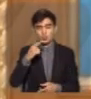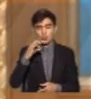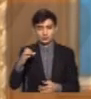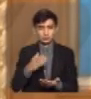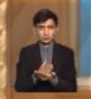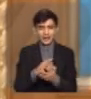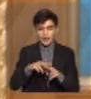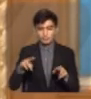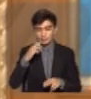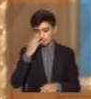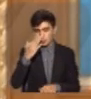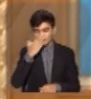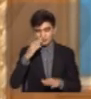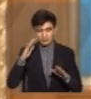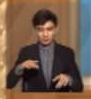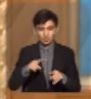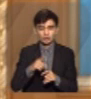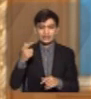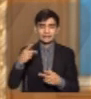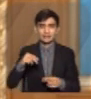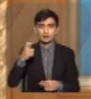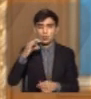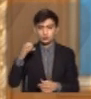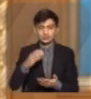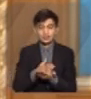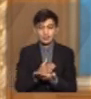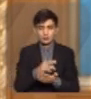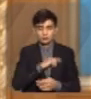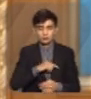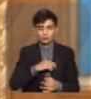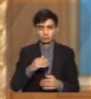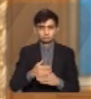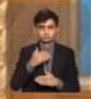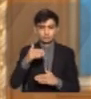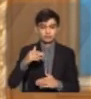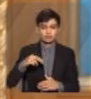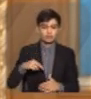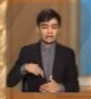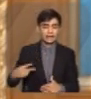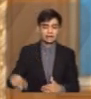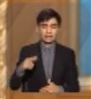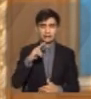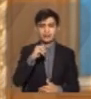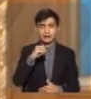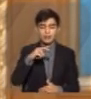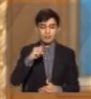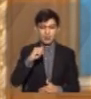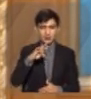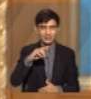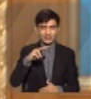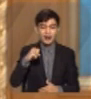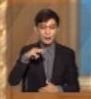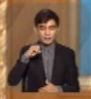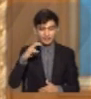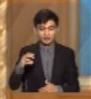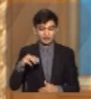в Японии, где государственные служащие, достигнув уровня, допустим, директора департамента, с большим удовольствием